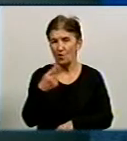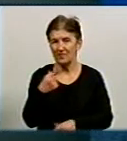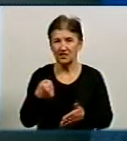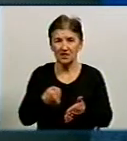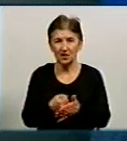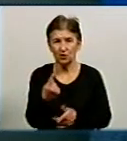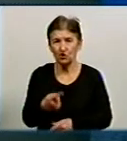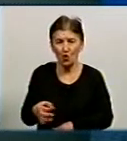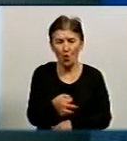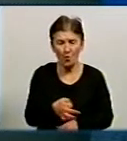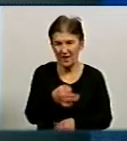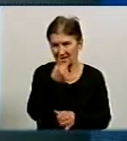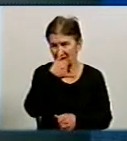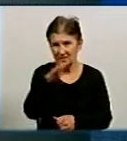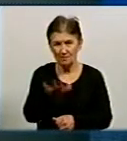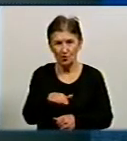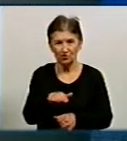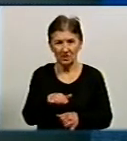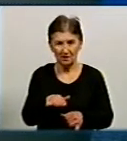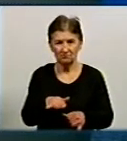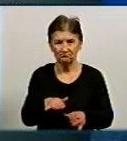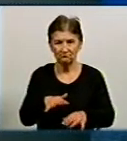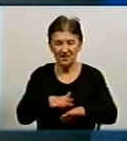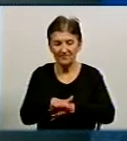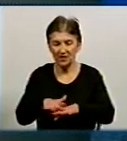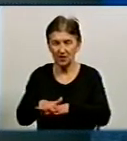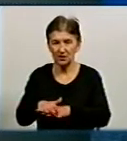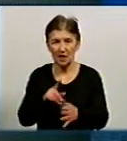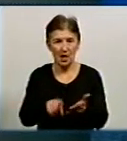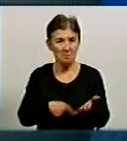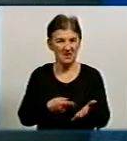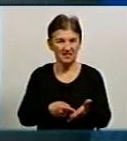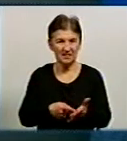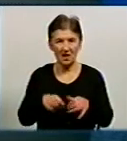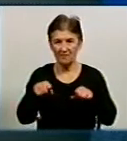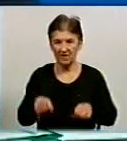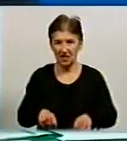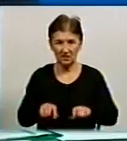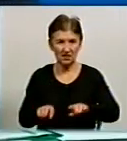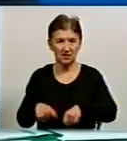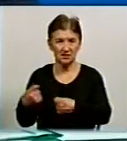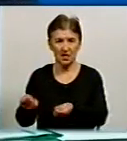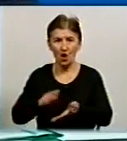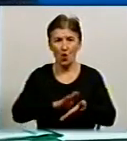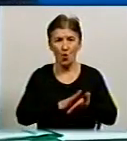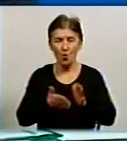можна вирухувати, справді так. Яка тоді логіка? Міська влада дає умовну цифру на